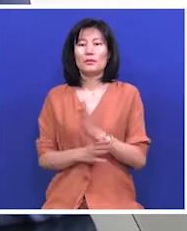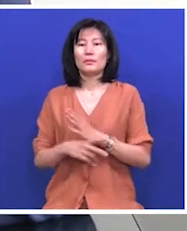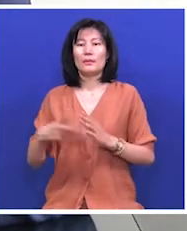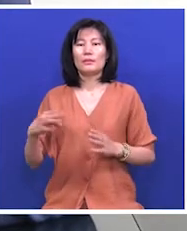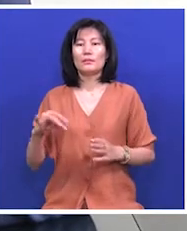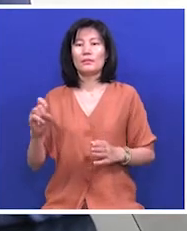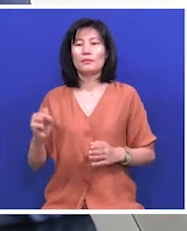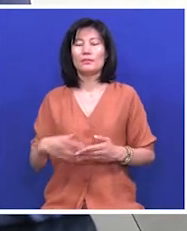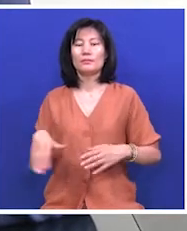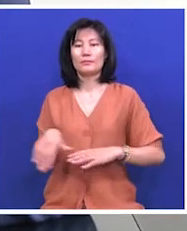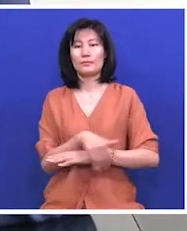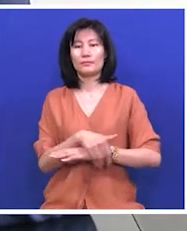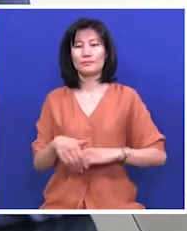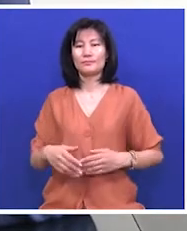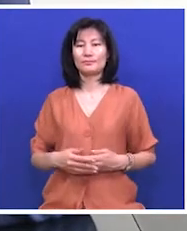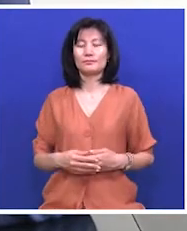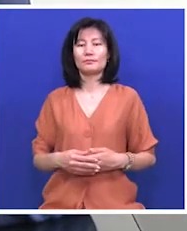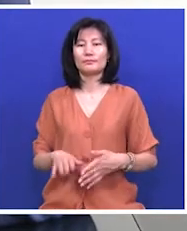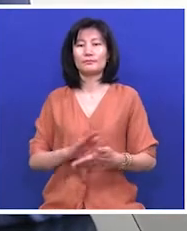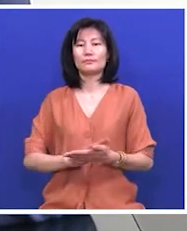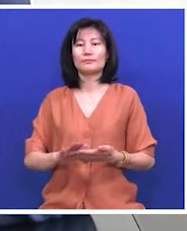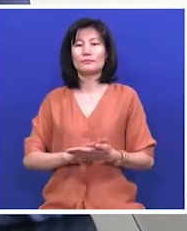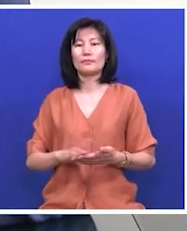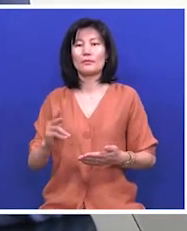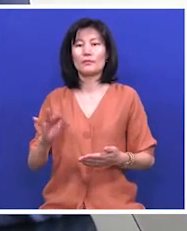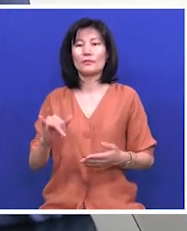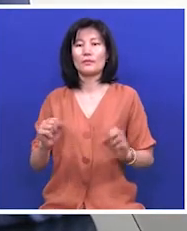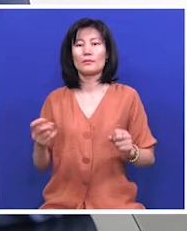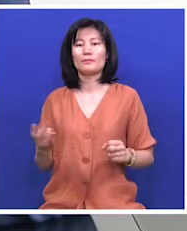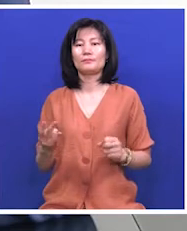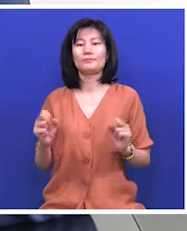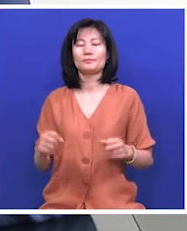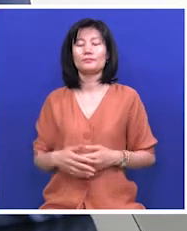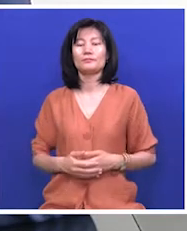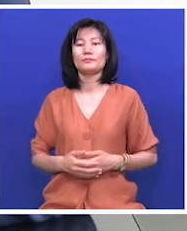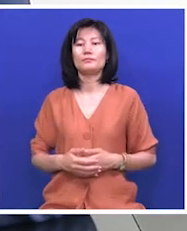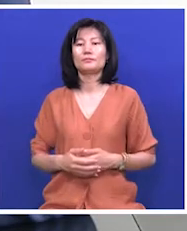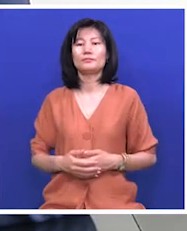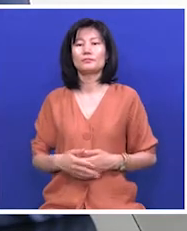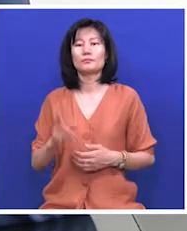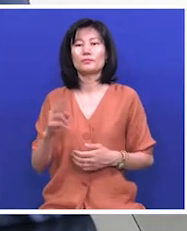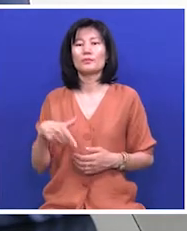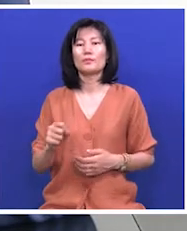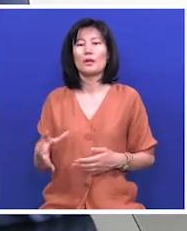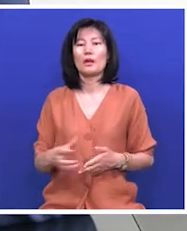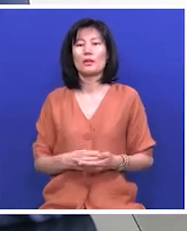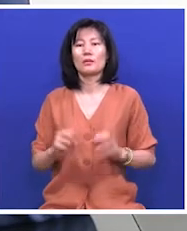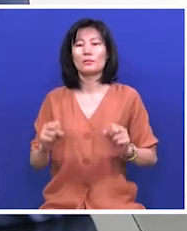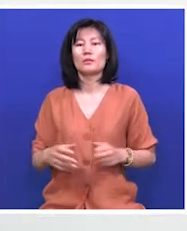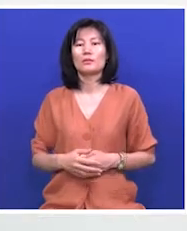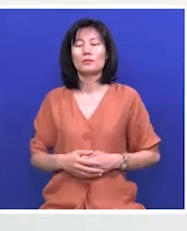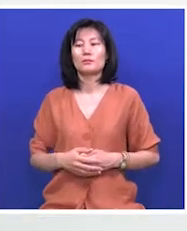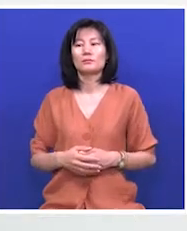охрана территория деп айтады ғой. Сол орды тазартып, ұстау керек. Сол жағынан қолға алып